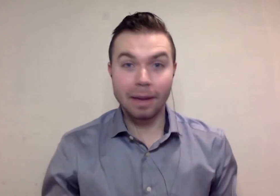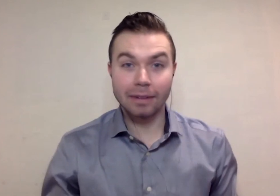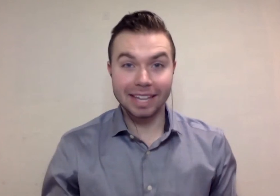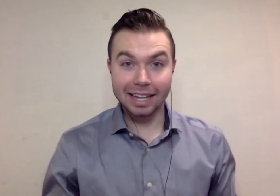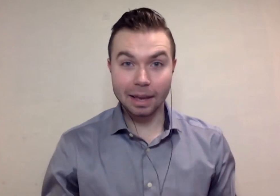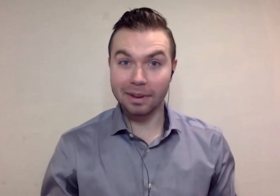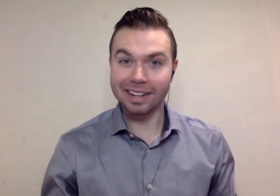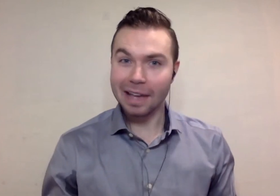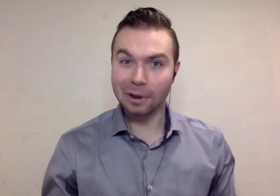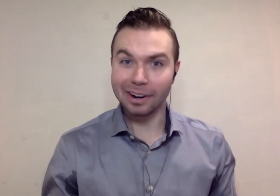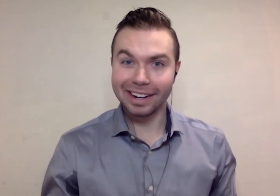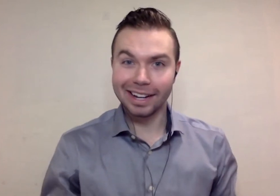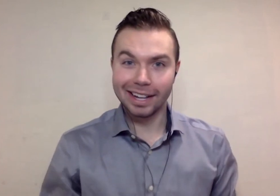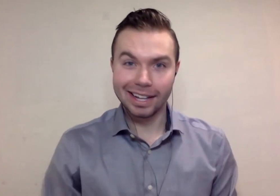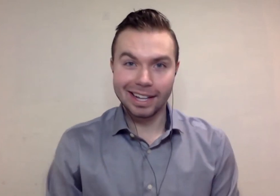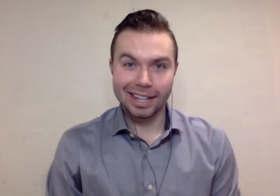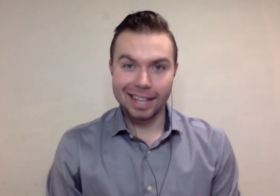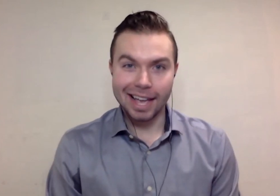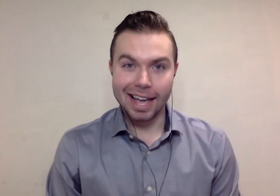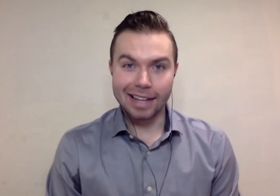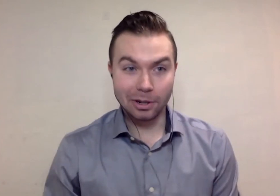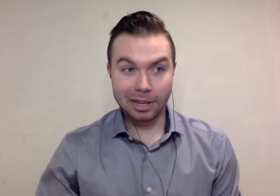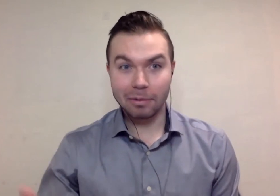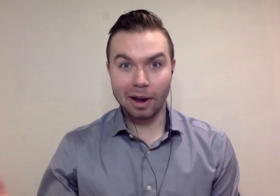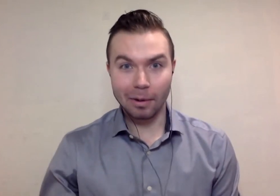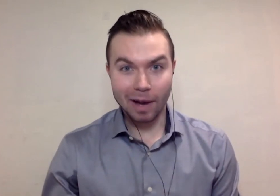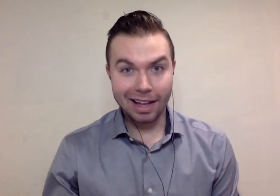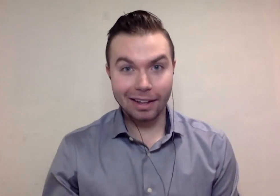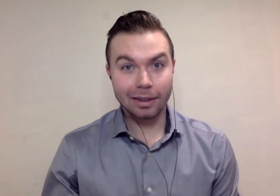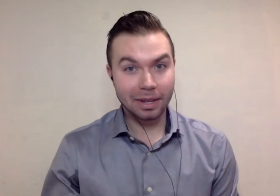Przypominam sobie króla Nebukadnesara.